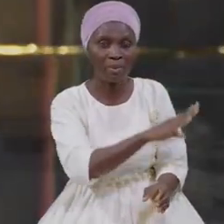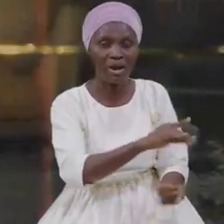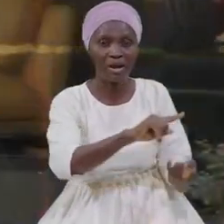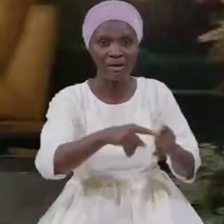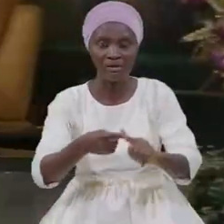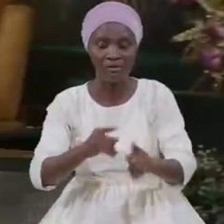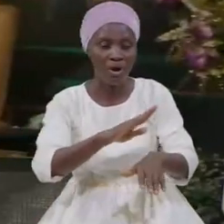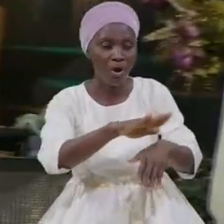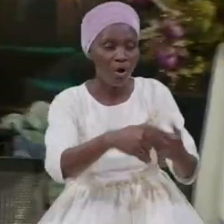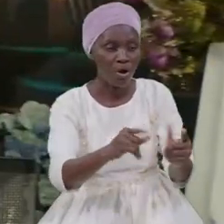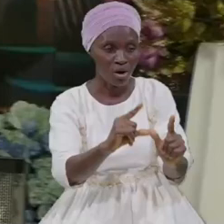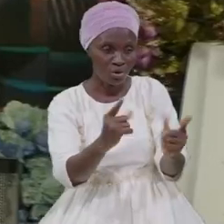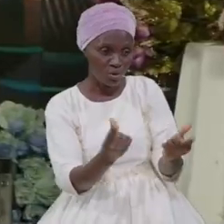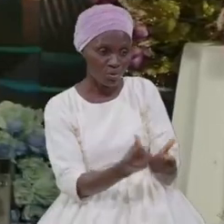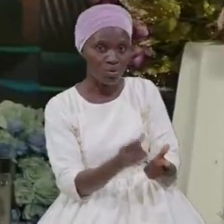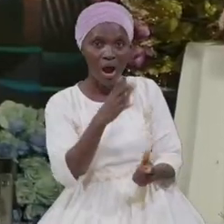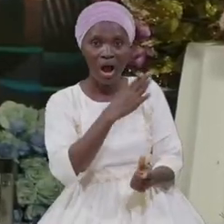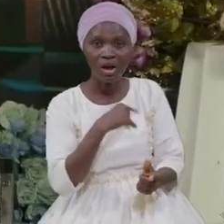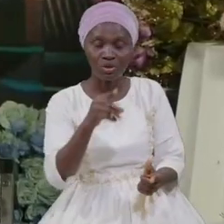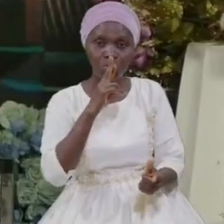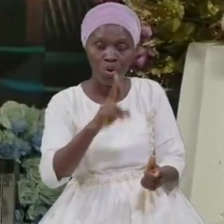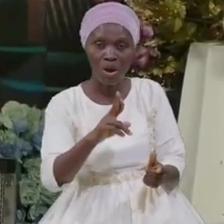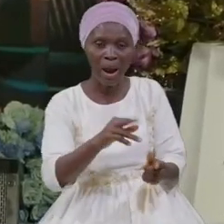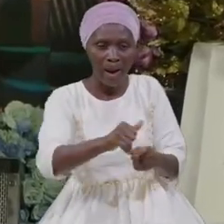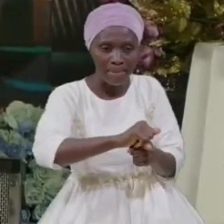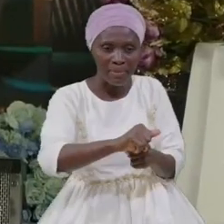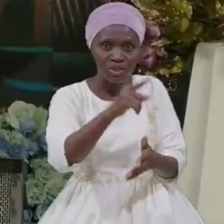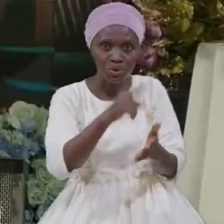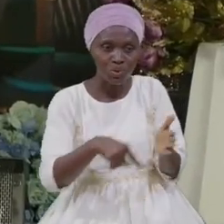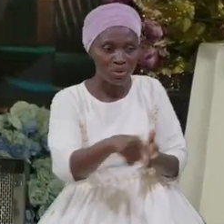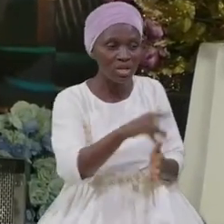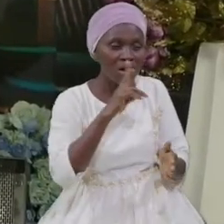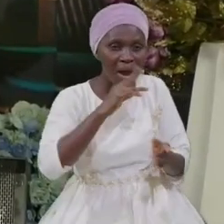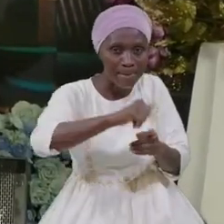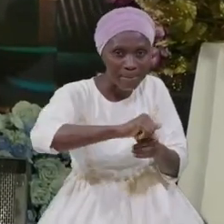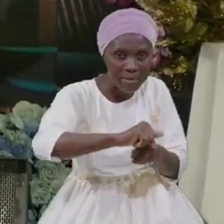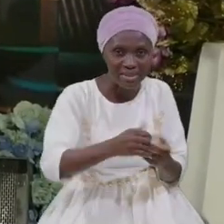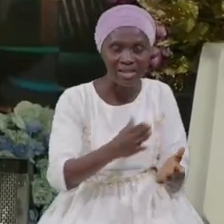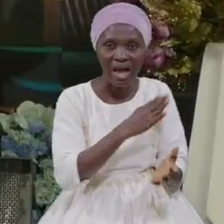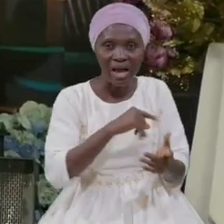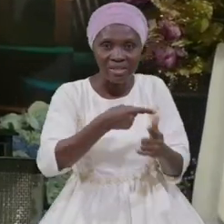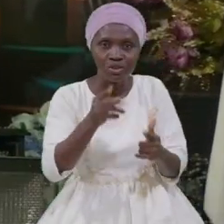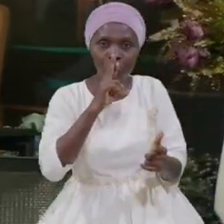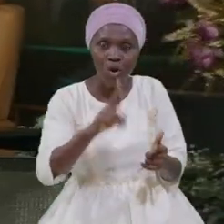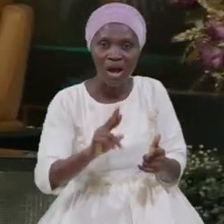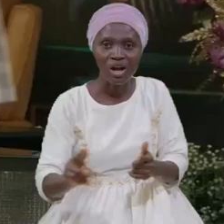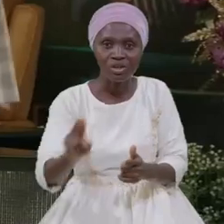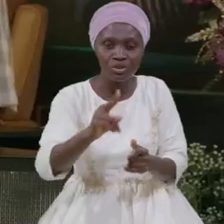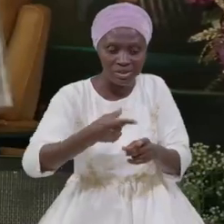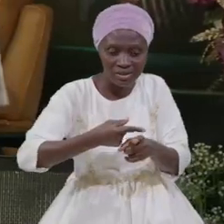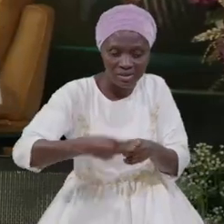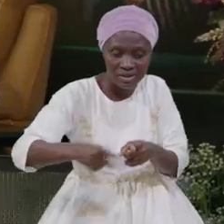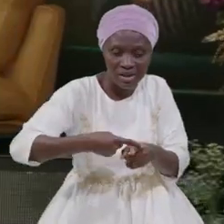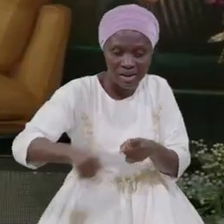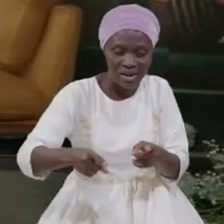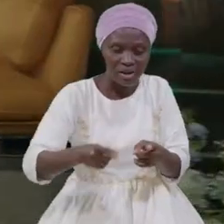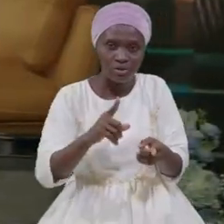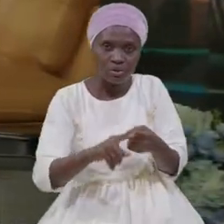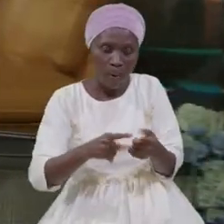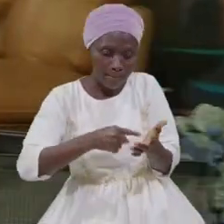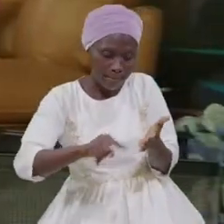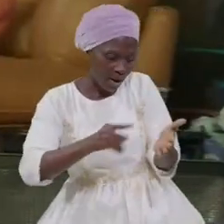font. Et tu es en train de faire des scarifications sur ton corps. Et tu donnes ton sang, tu fais des alliances avec ces